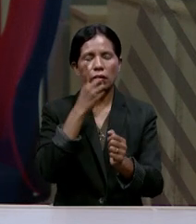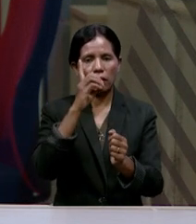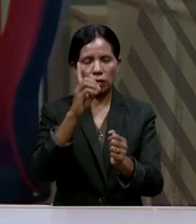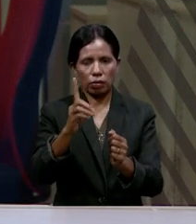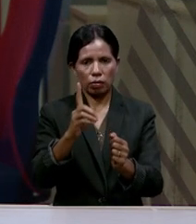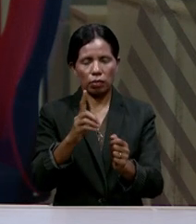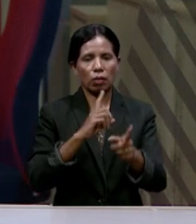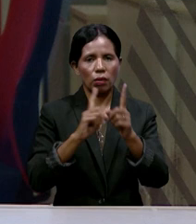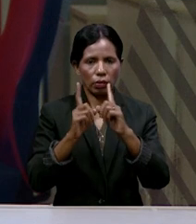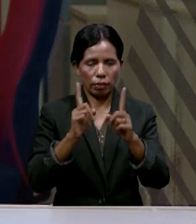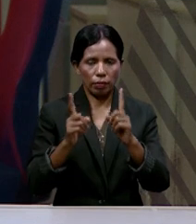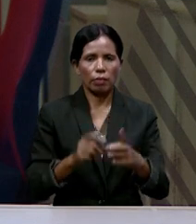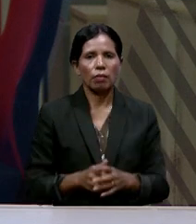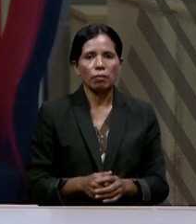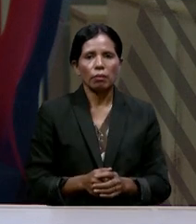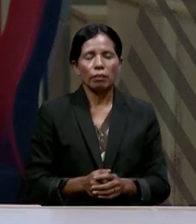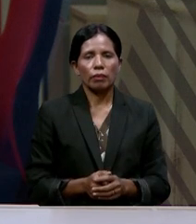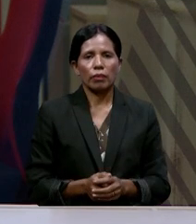verbal.